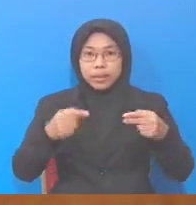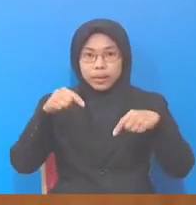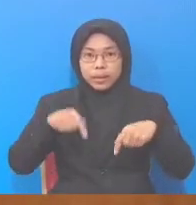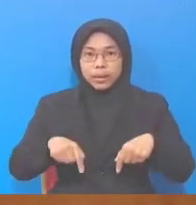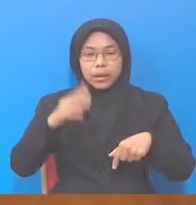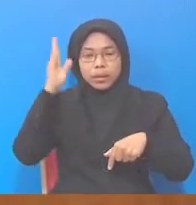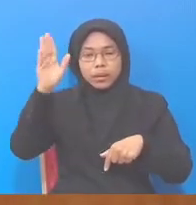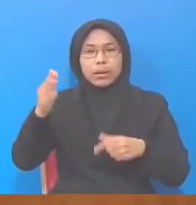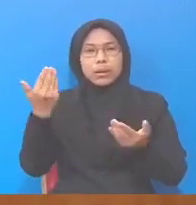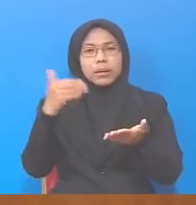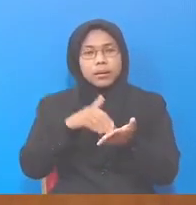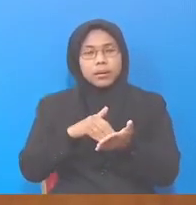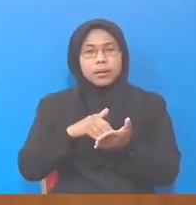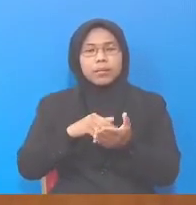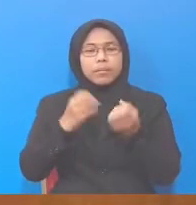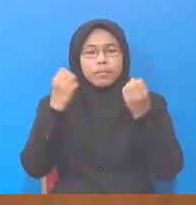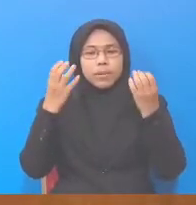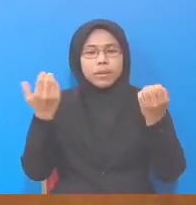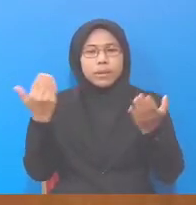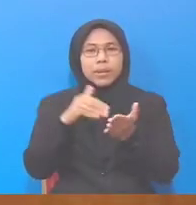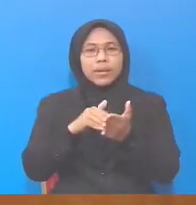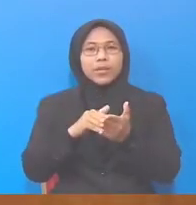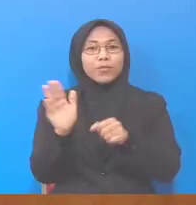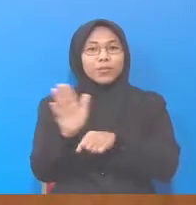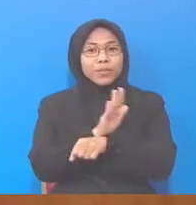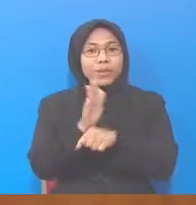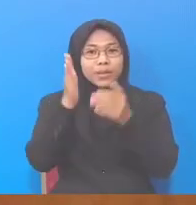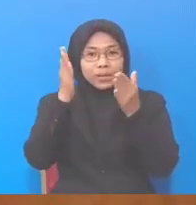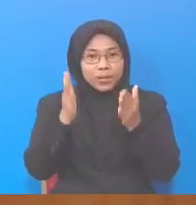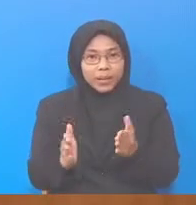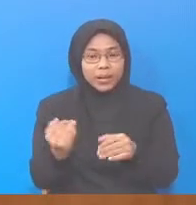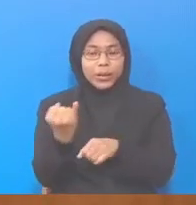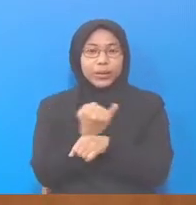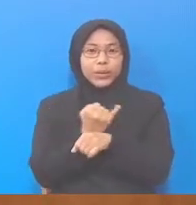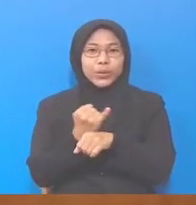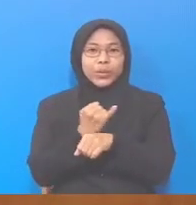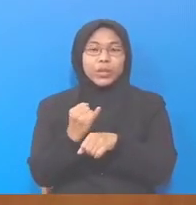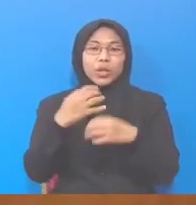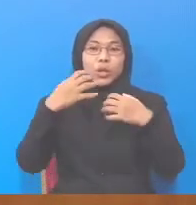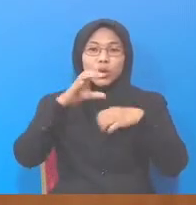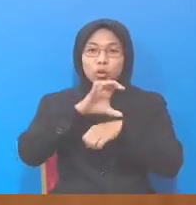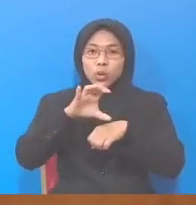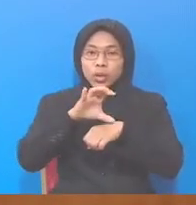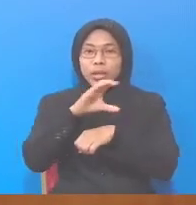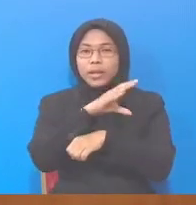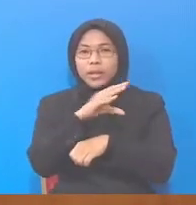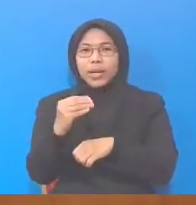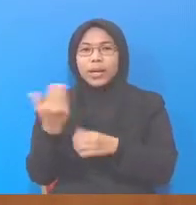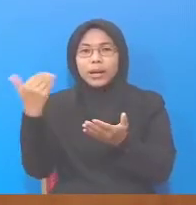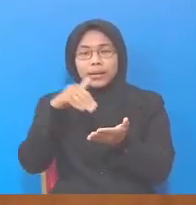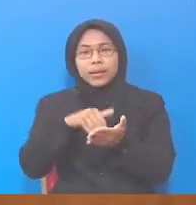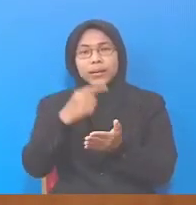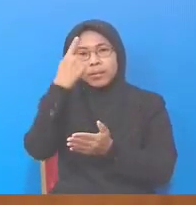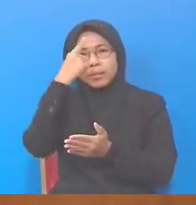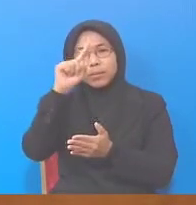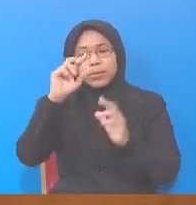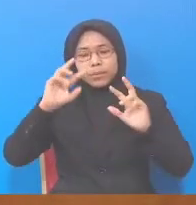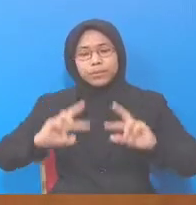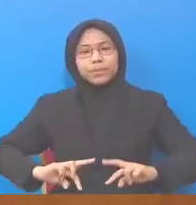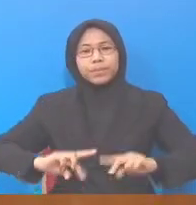akan menarik Lebih ramai Usahawan industri coklat dan sekaligus